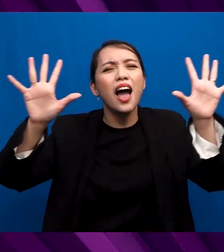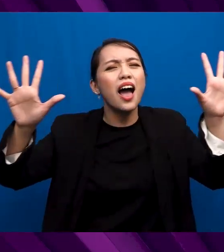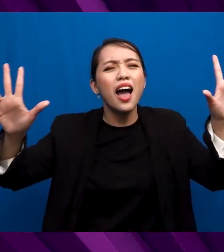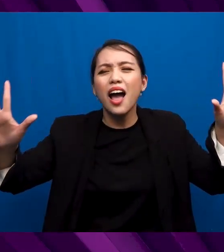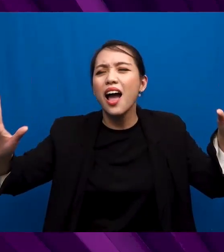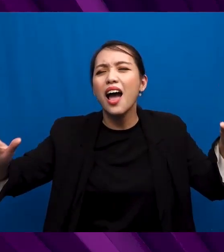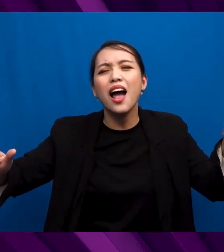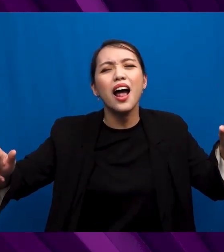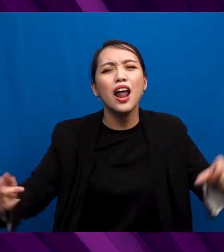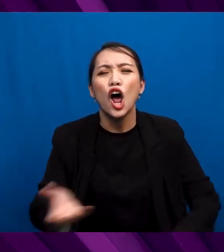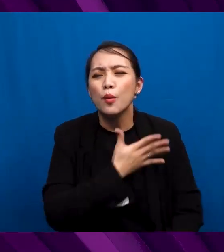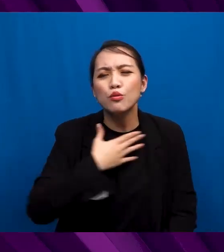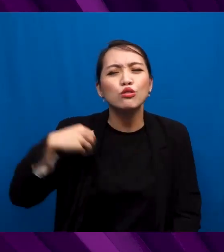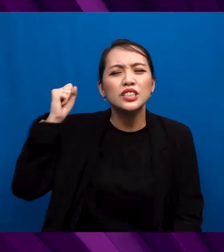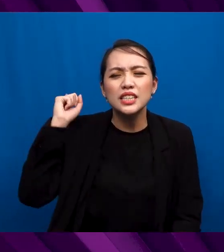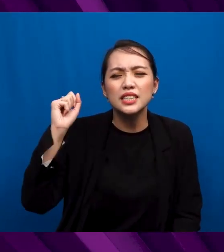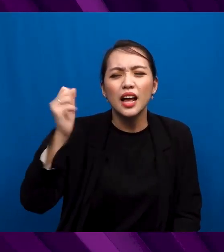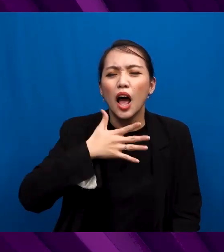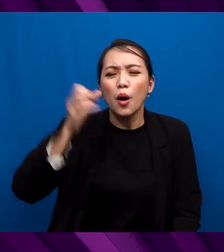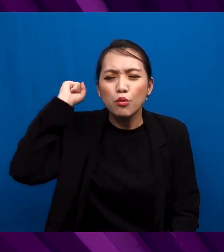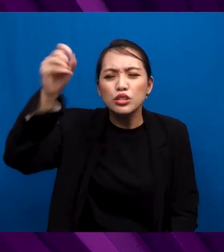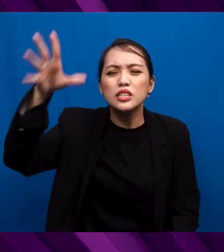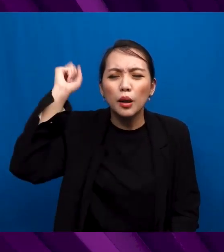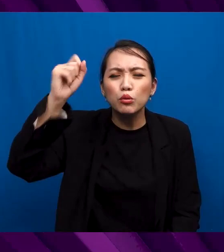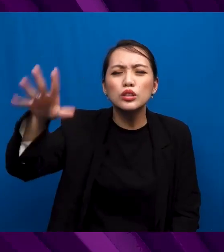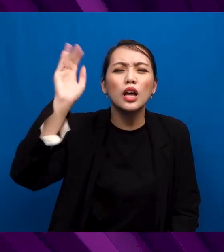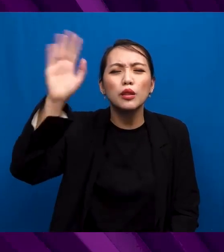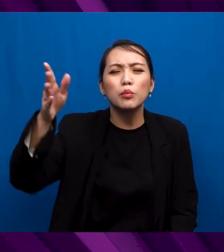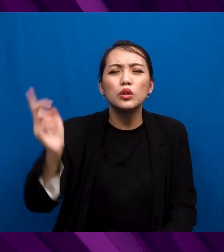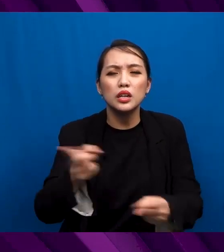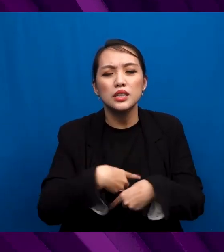Hallelujah. Inara Ramaya So,